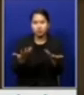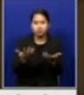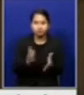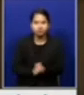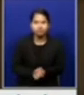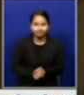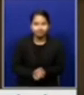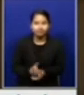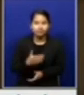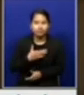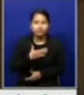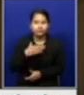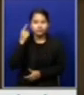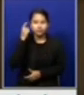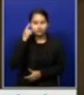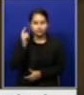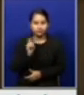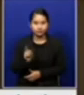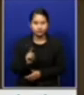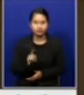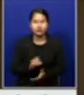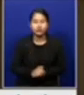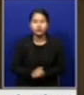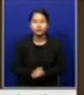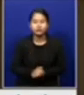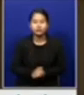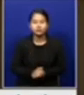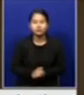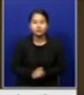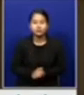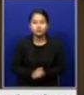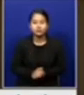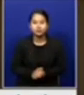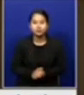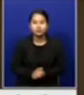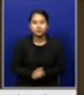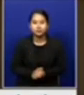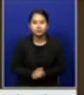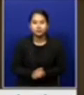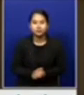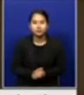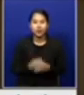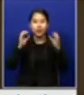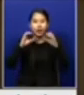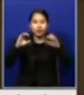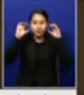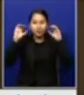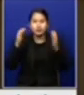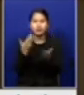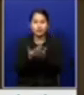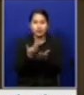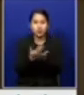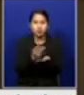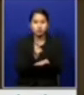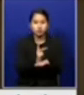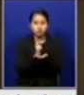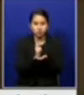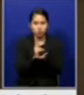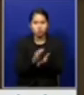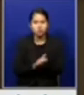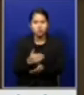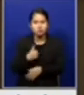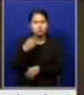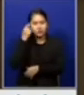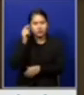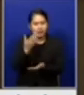าลจะกู้เงินมานั้นเนี่ยผมคิดว่าจะกู้ที่ไหนท่านประธานเ